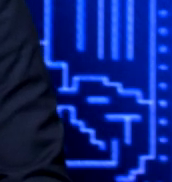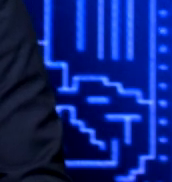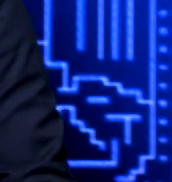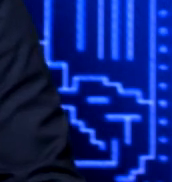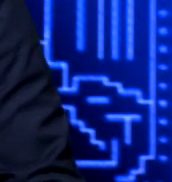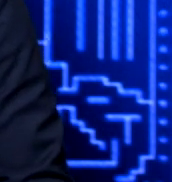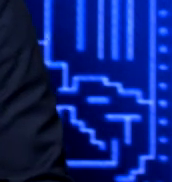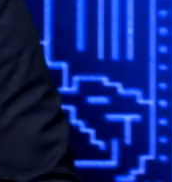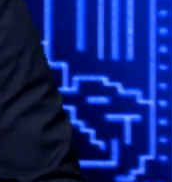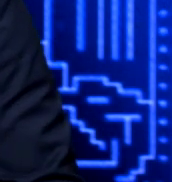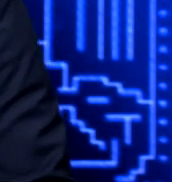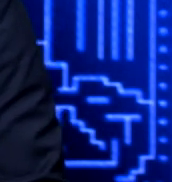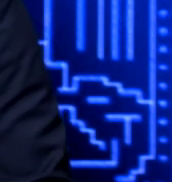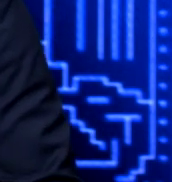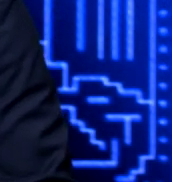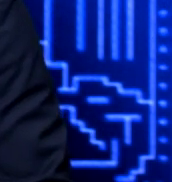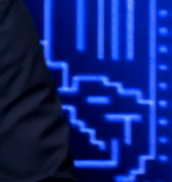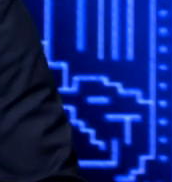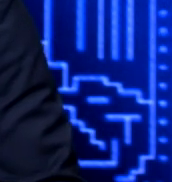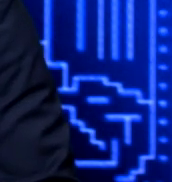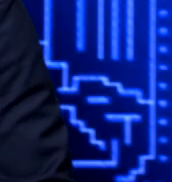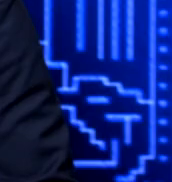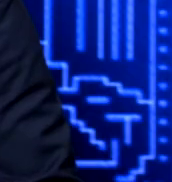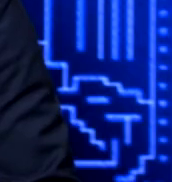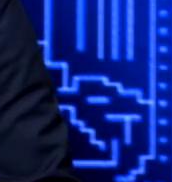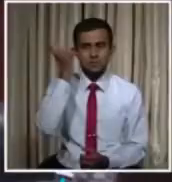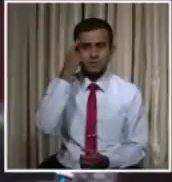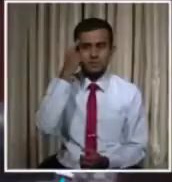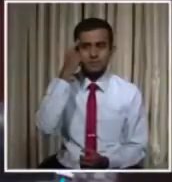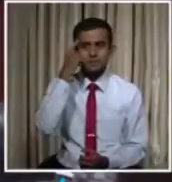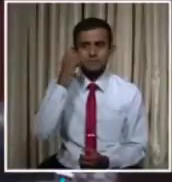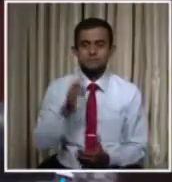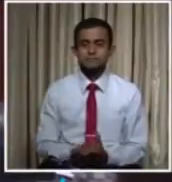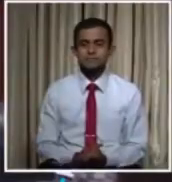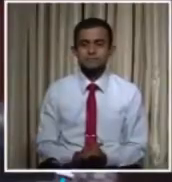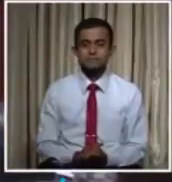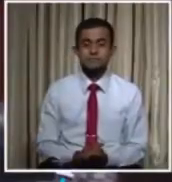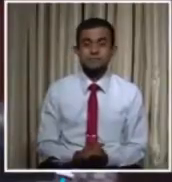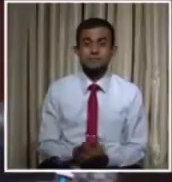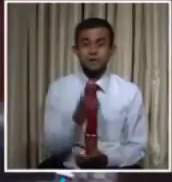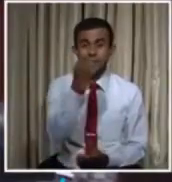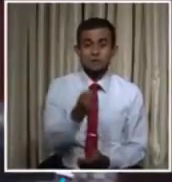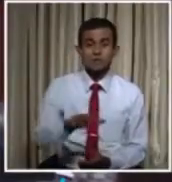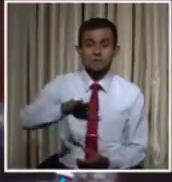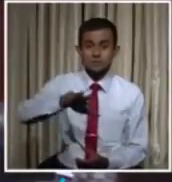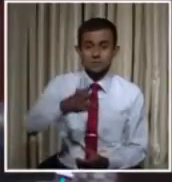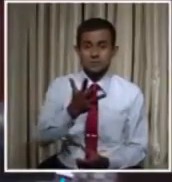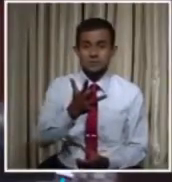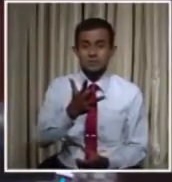දවස වැඩසටහන හරහා සම්පූර්ණ කතාව තුළින් අපි අද ගෙනෙන්න සූදානම් විශේෂයෙන්ම